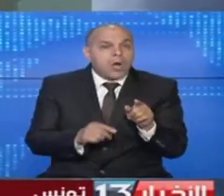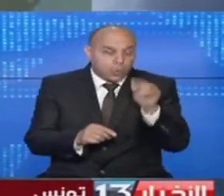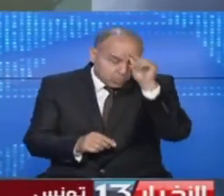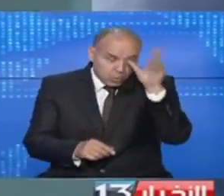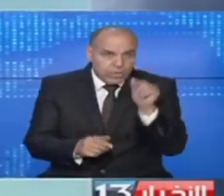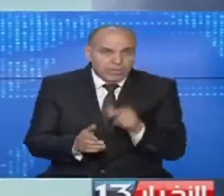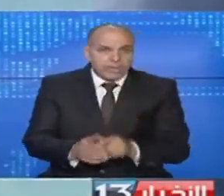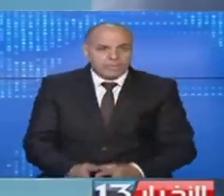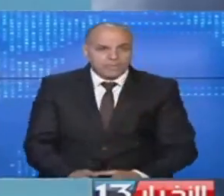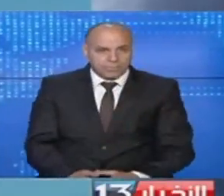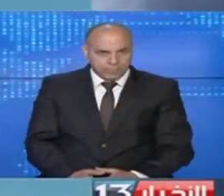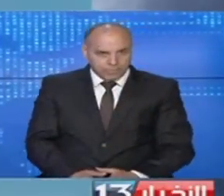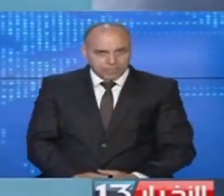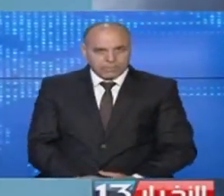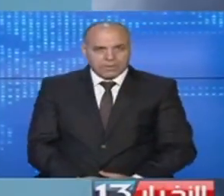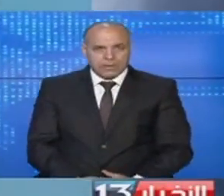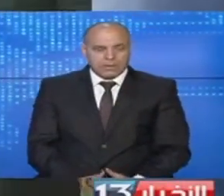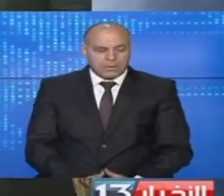بها.